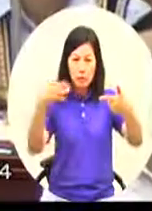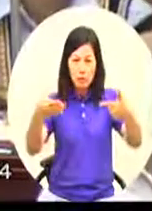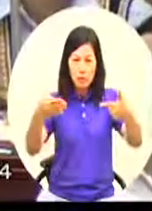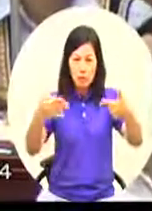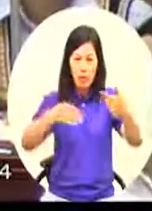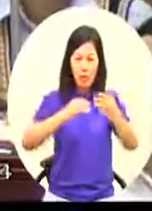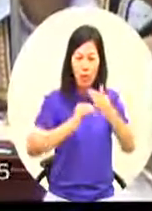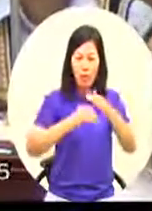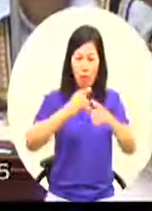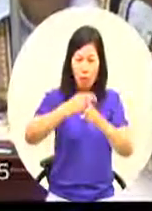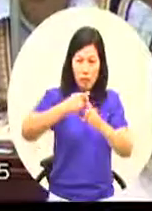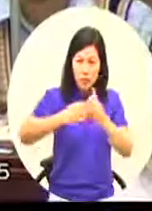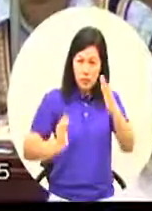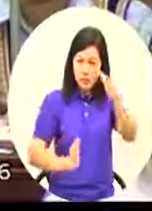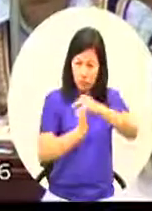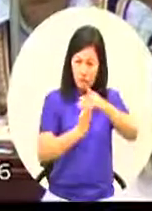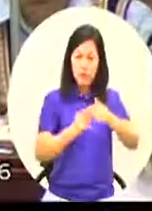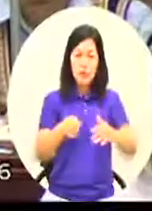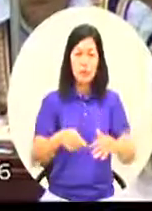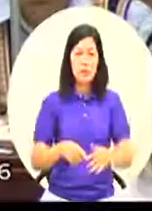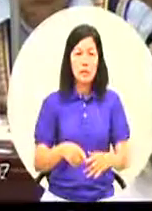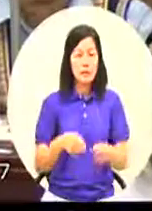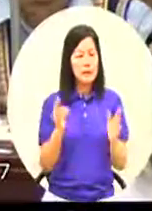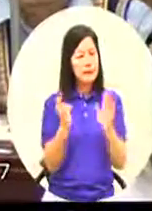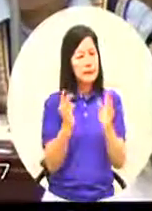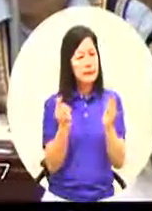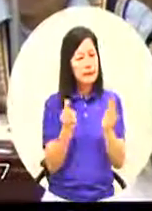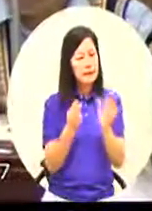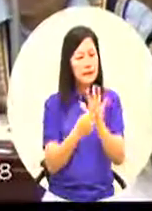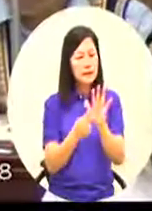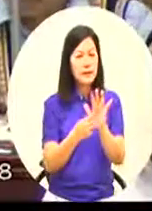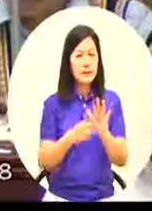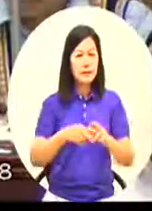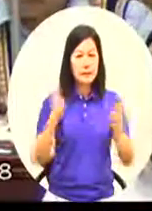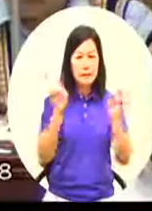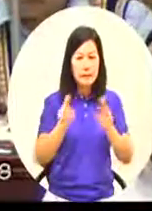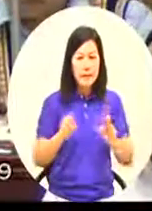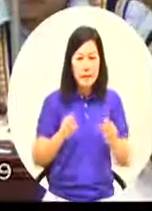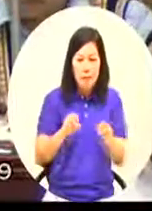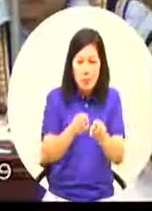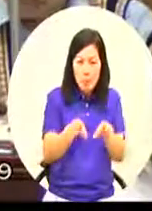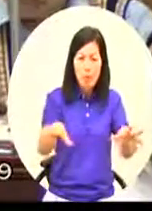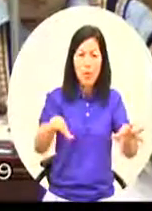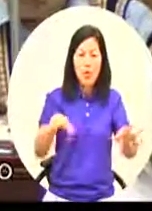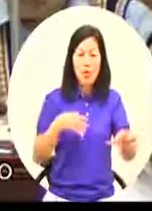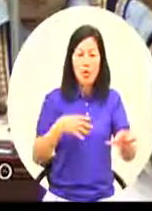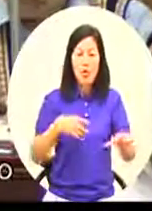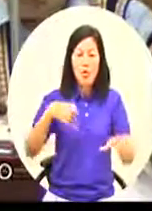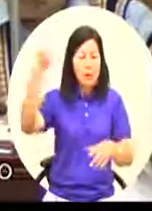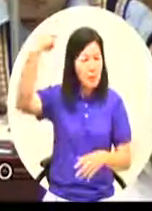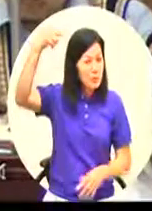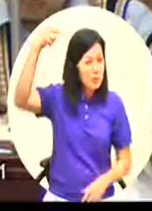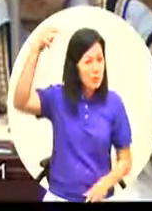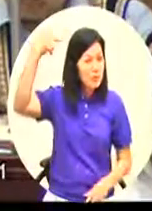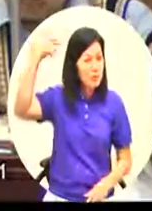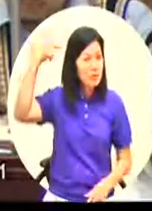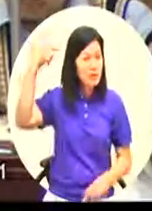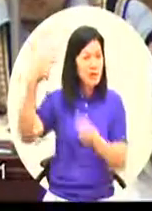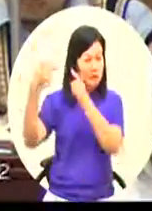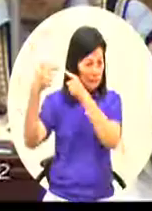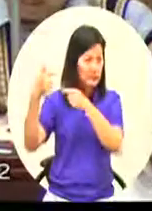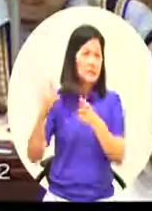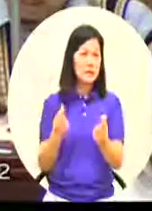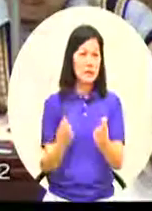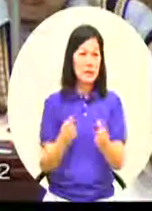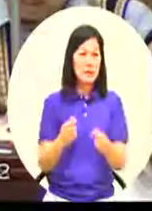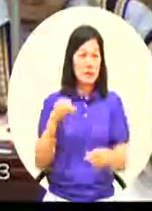那6.9，咱举一个例啦吼，等于讲其实我们电磁场的问题部分吼，咱的吹风机，咱底下咧吹头的吹风机吼，我们有去